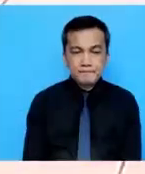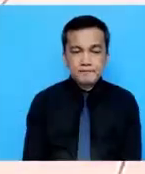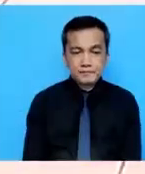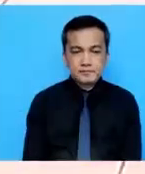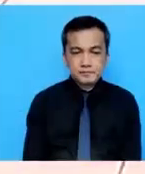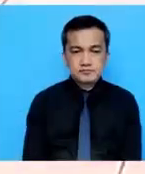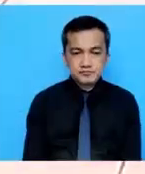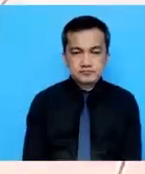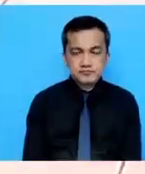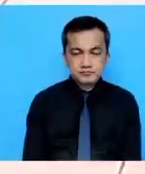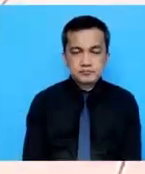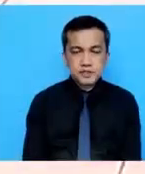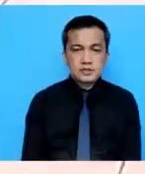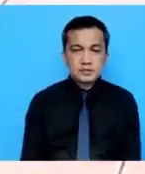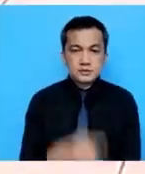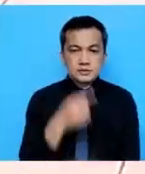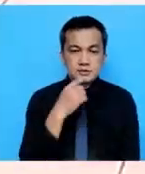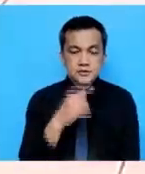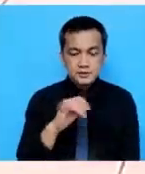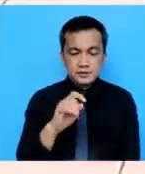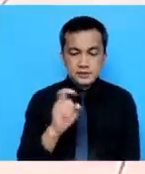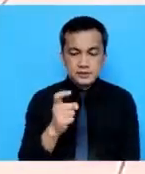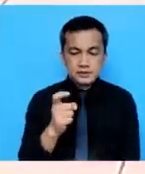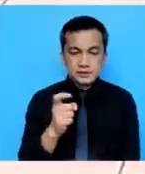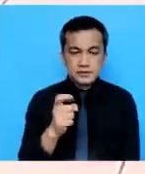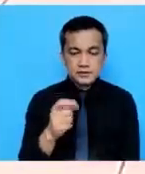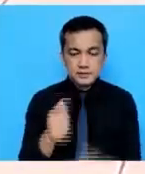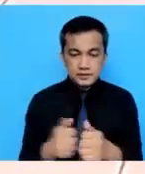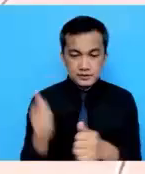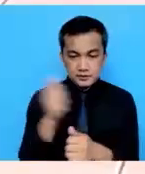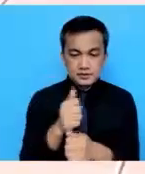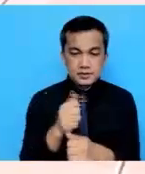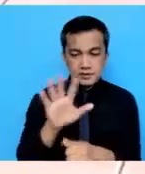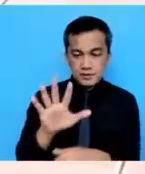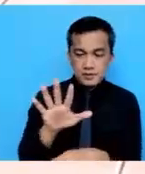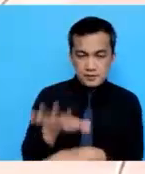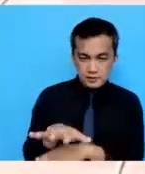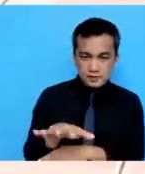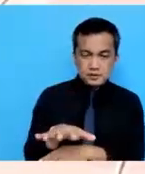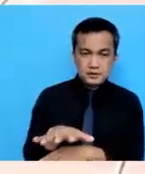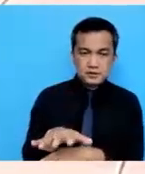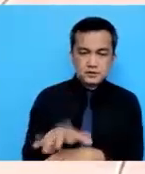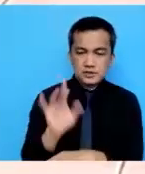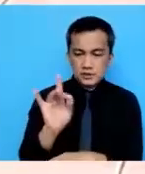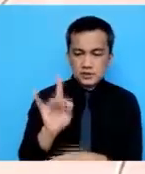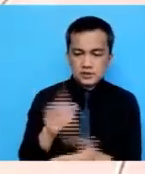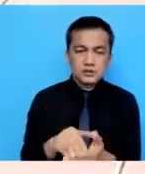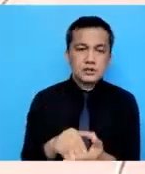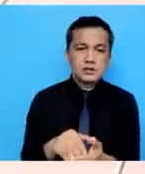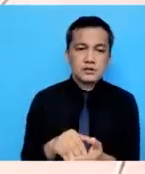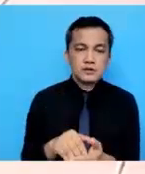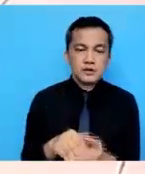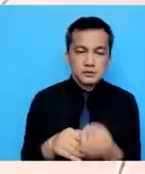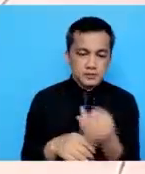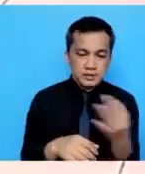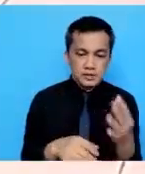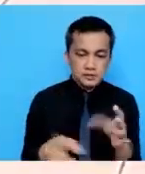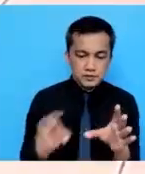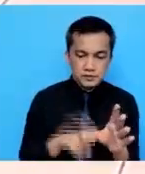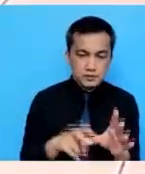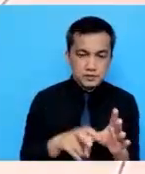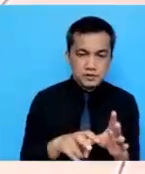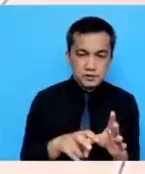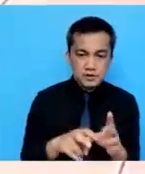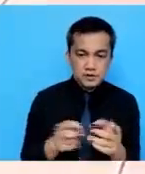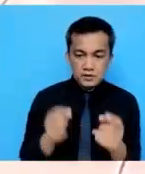Julius, sa taya ng PTEX management, as of 5 PM ay tinatayang nasa 80,000 na ang bilang ng mga pasahero nagpunta dito ngayon